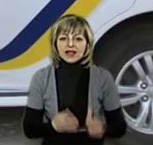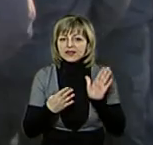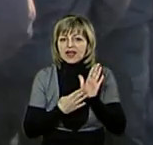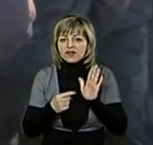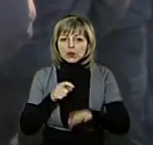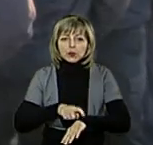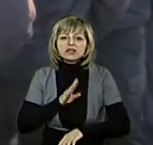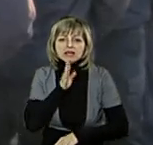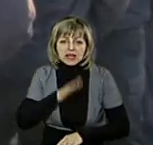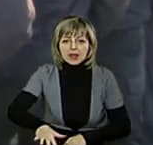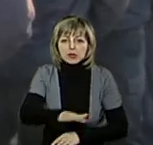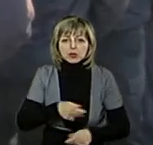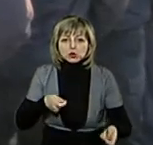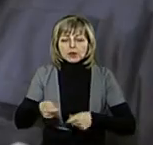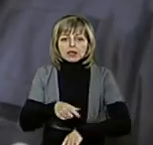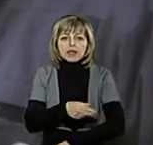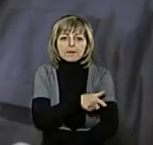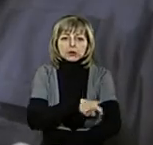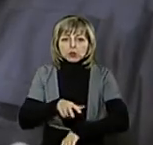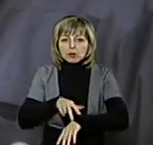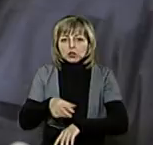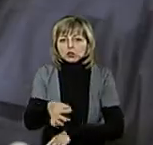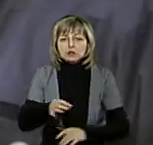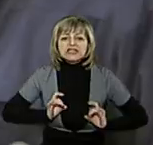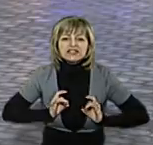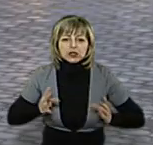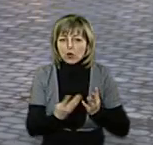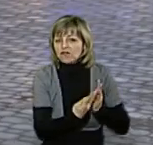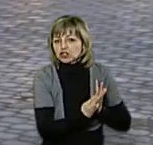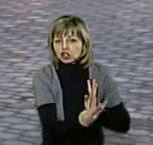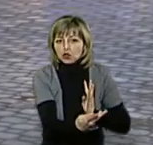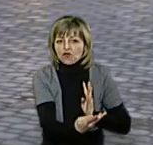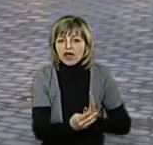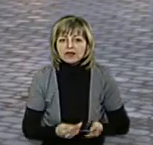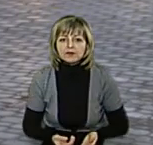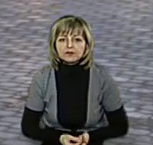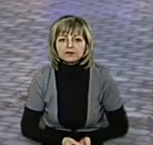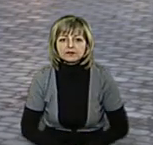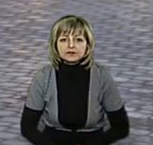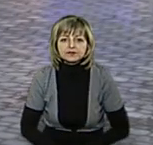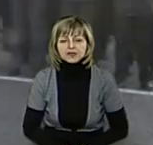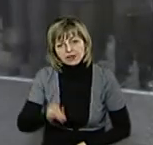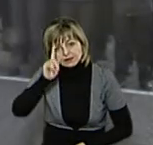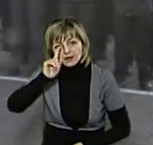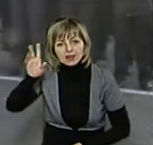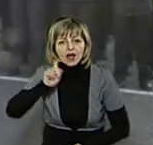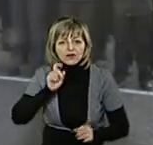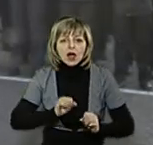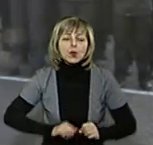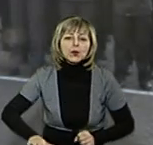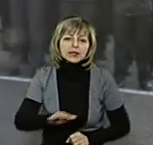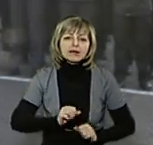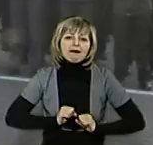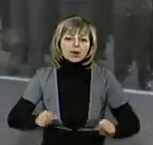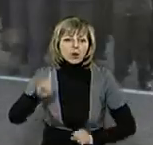9 ранку на плацу управління патрульної поліції області – святкове шикування. За Україні! Героям